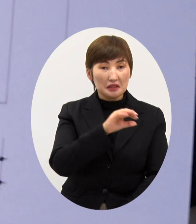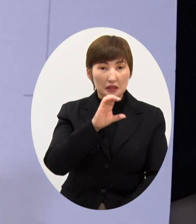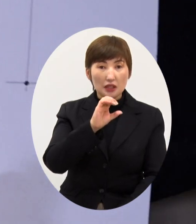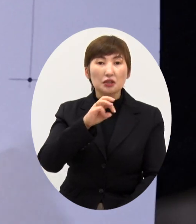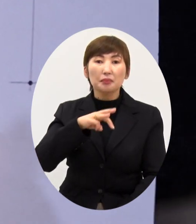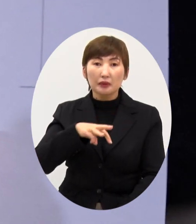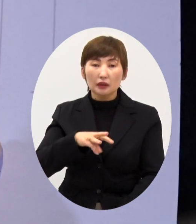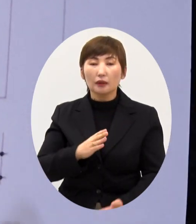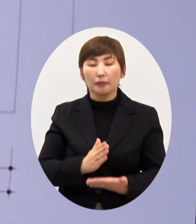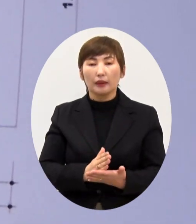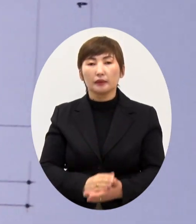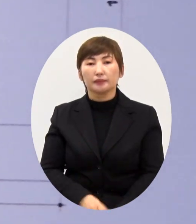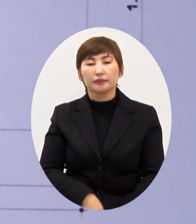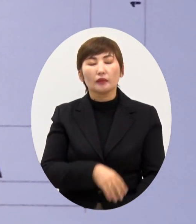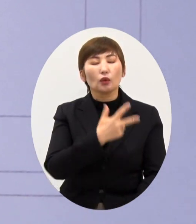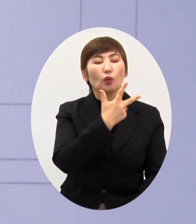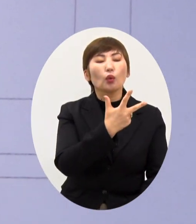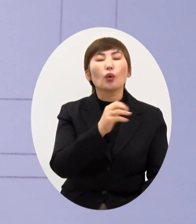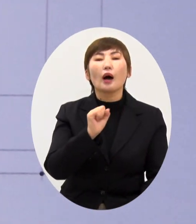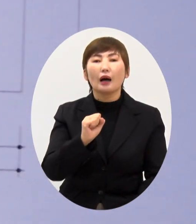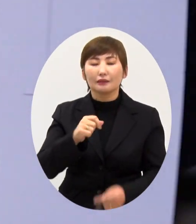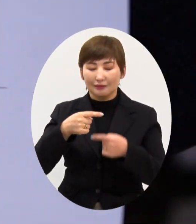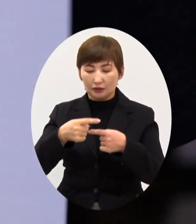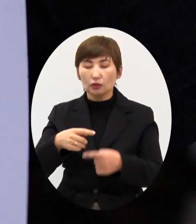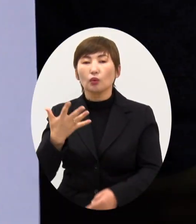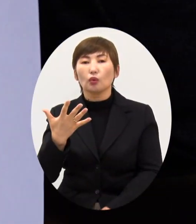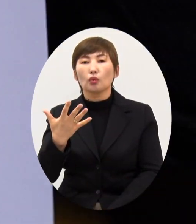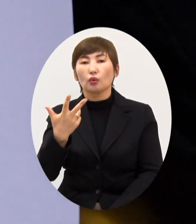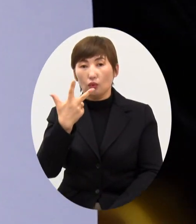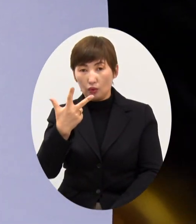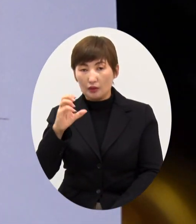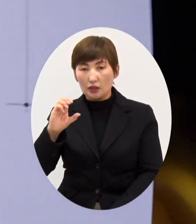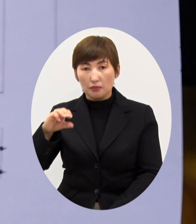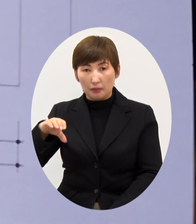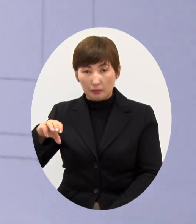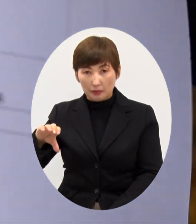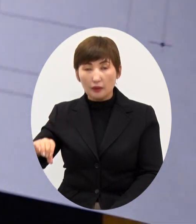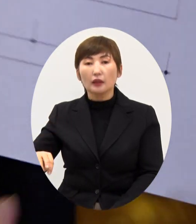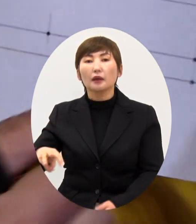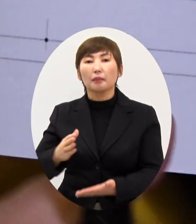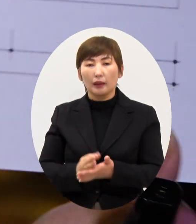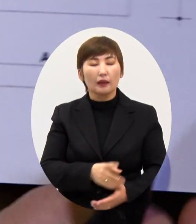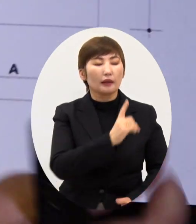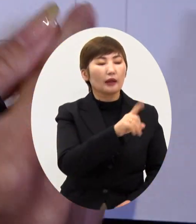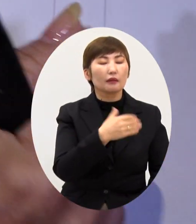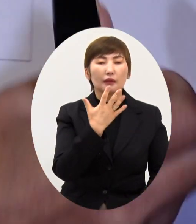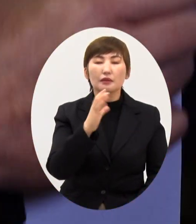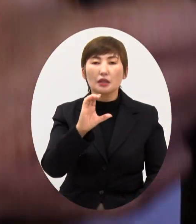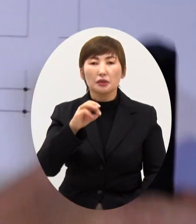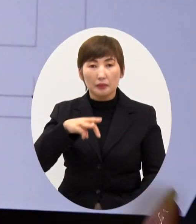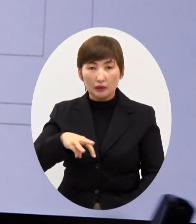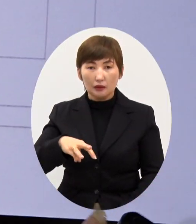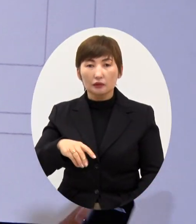1 см, 1 см гээд 3 А маань 3 см болсон гэсэн үг. За 1.5